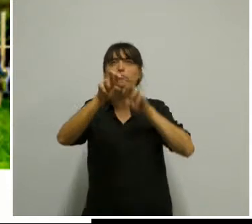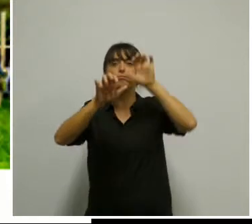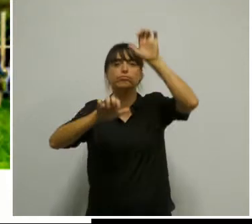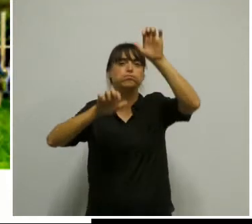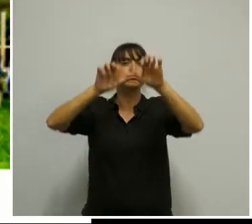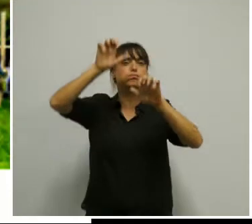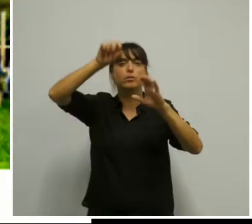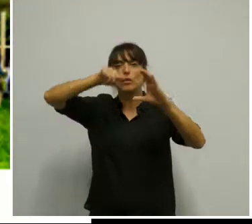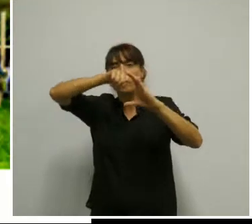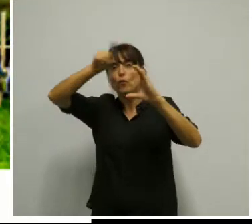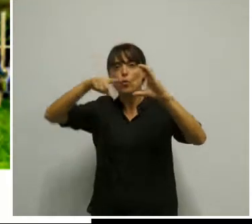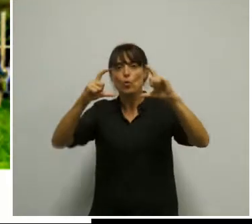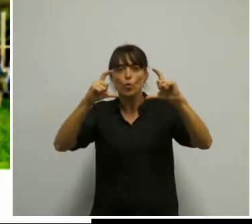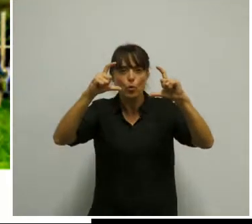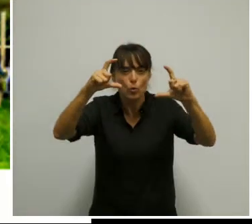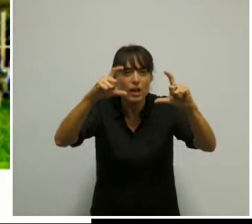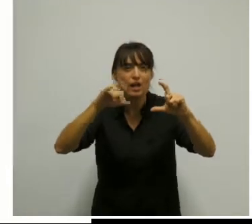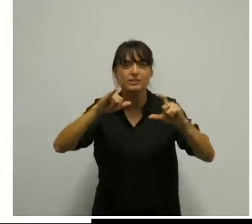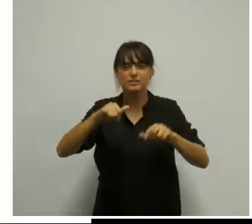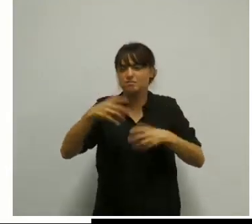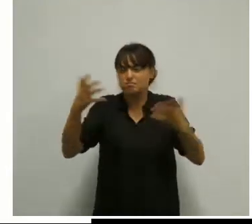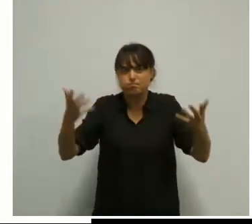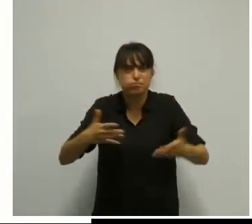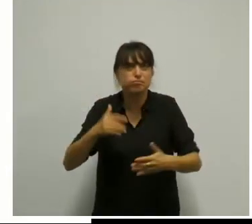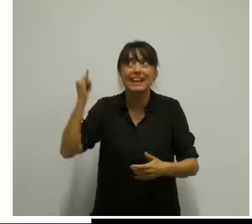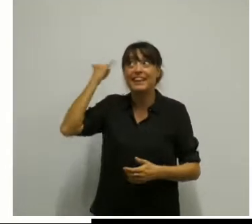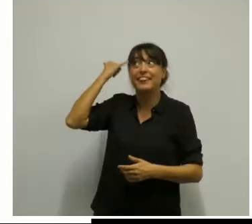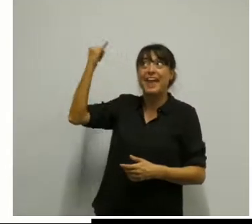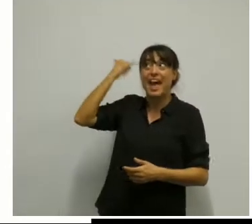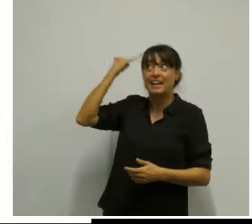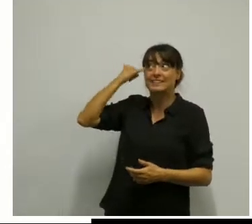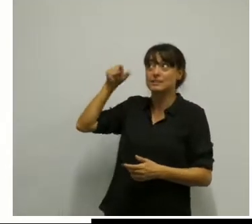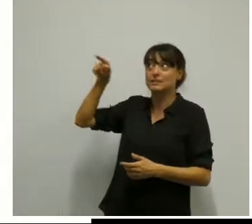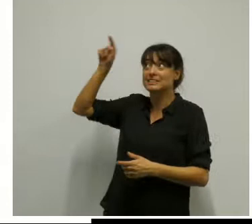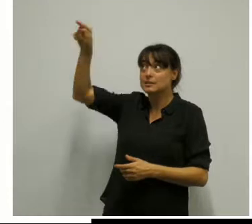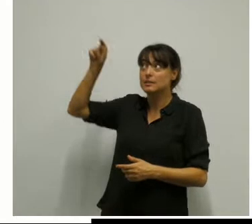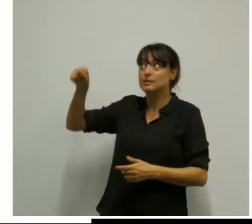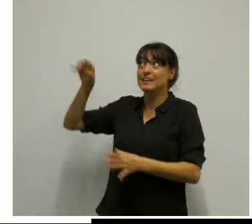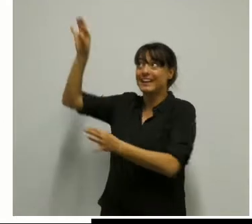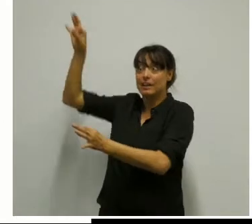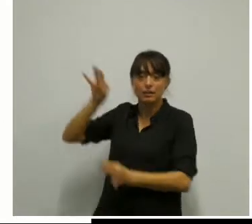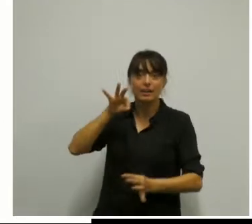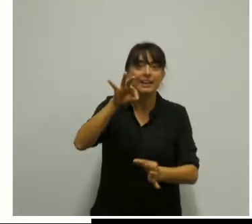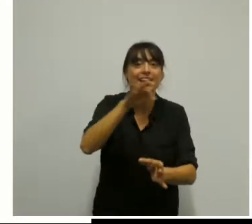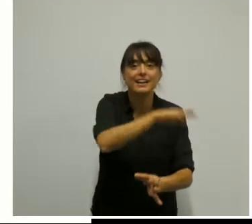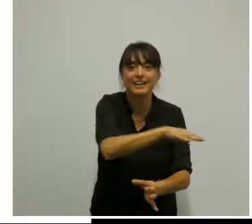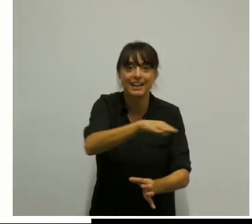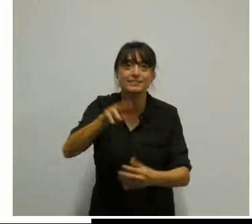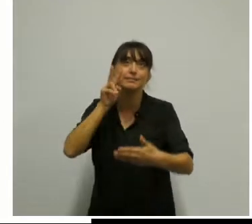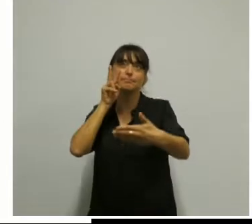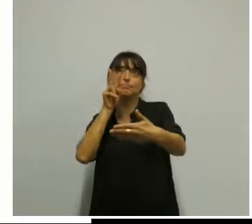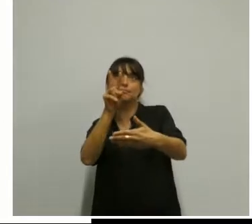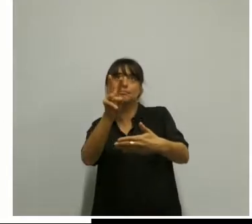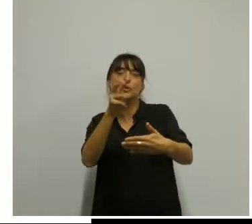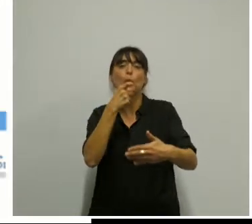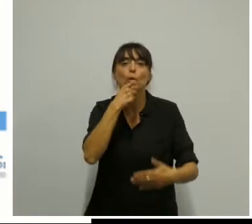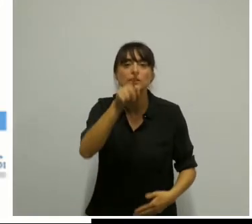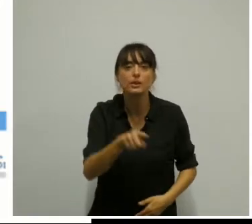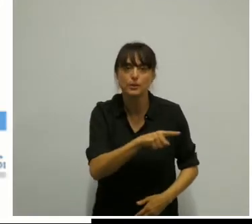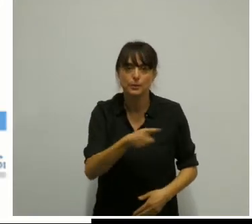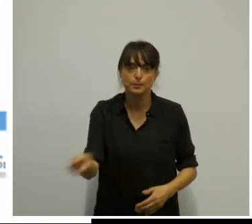forats, tendals, buscàvem idees i això els vam presentar als nens i nenes perquè ells diguessin a veure què pensaven ells també.